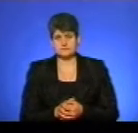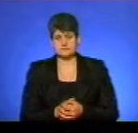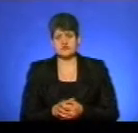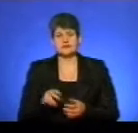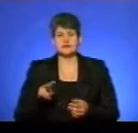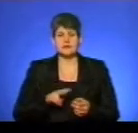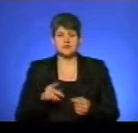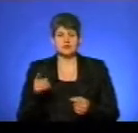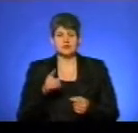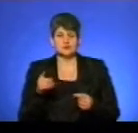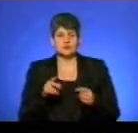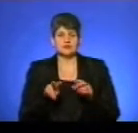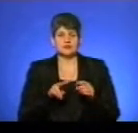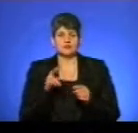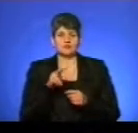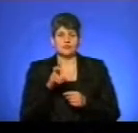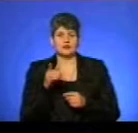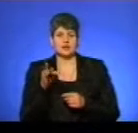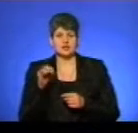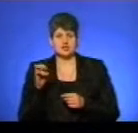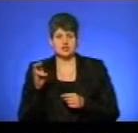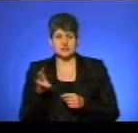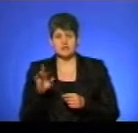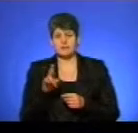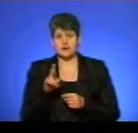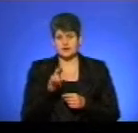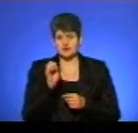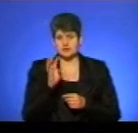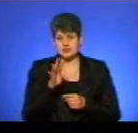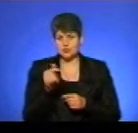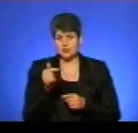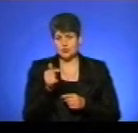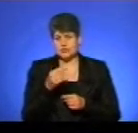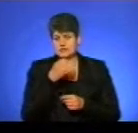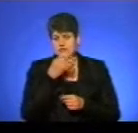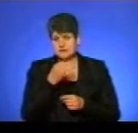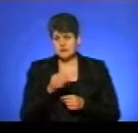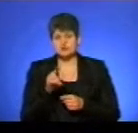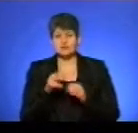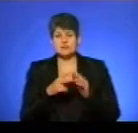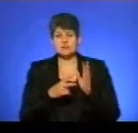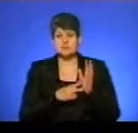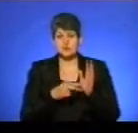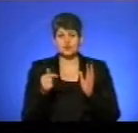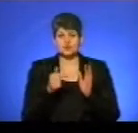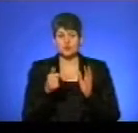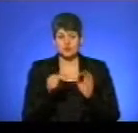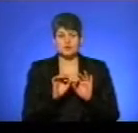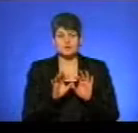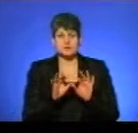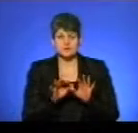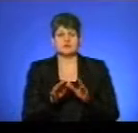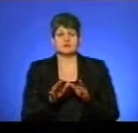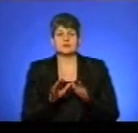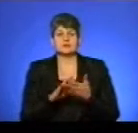Директор Тернопільської дирекції «Укрпошти» Любов Гринчишин, яка у п'ятницю, 14 грудня, повідомила, що 17 грудня прокоментує ситуацію